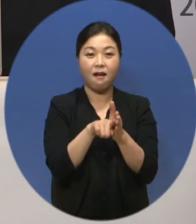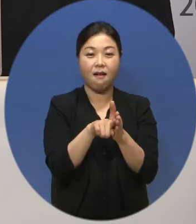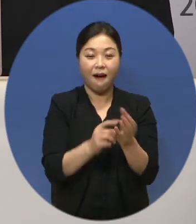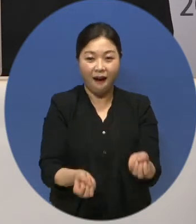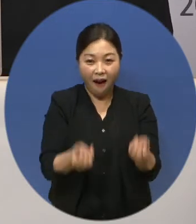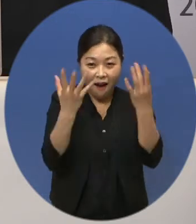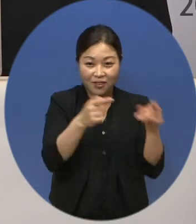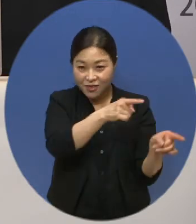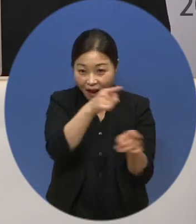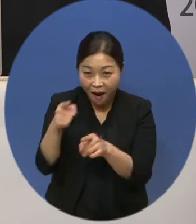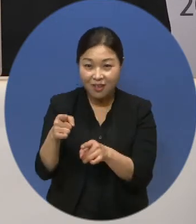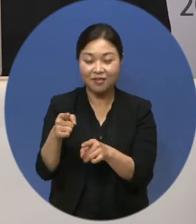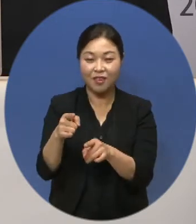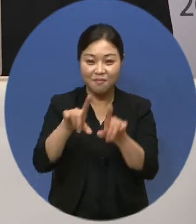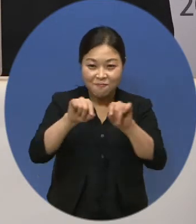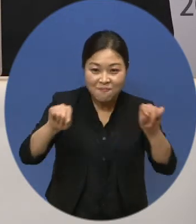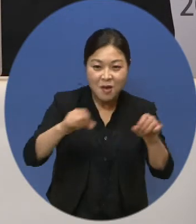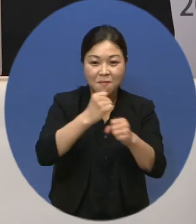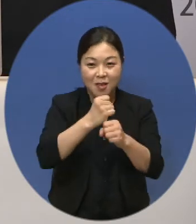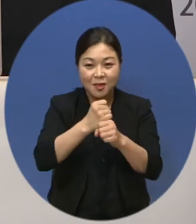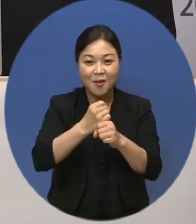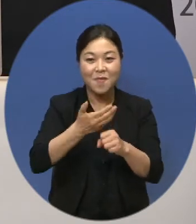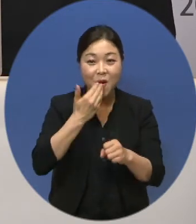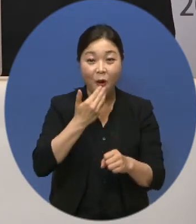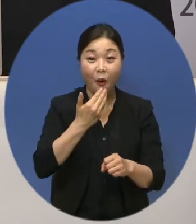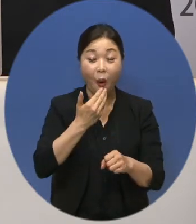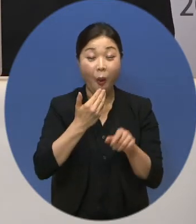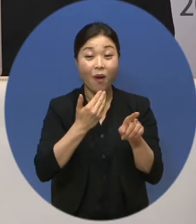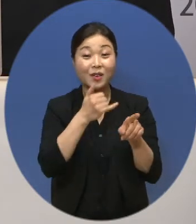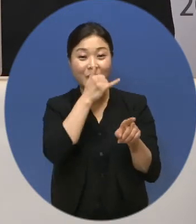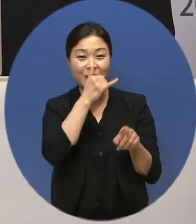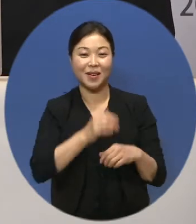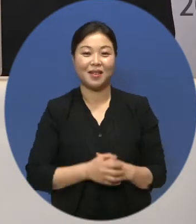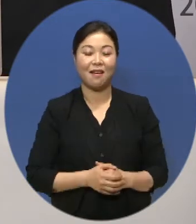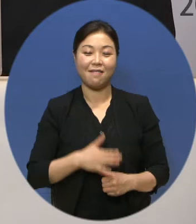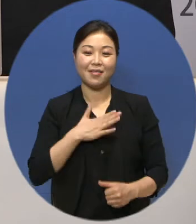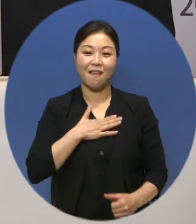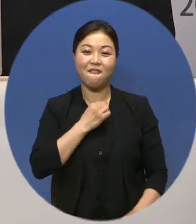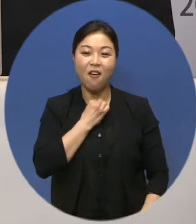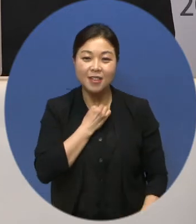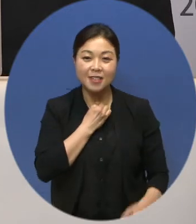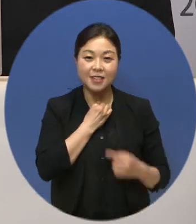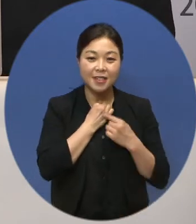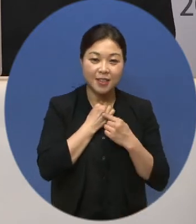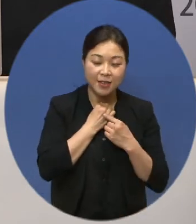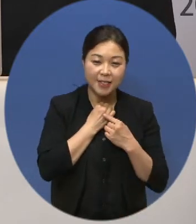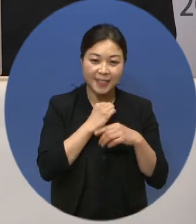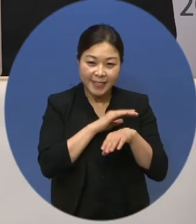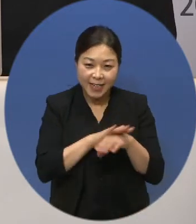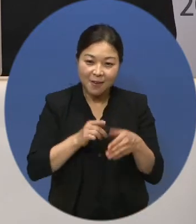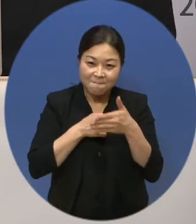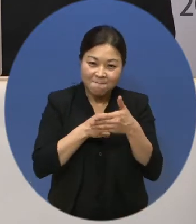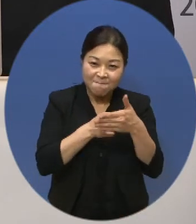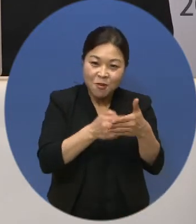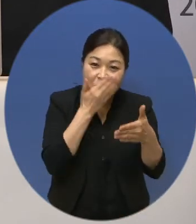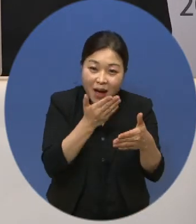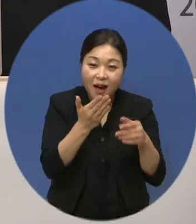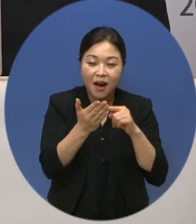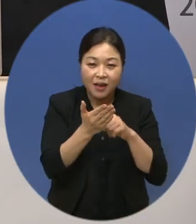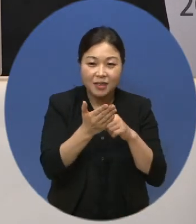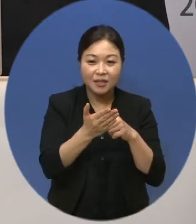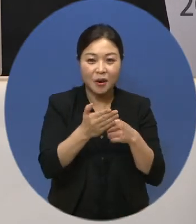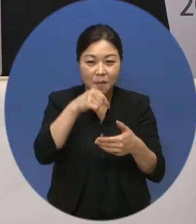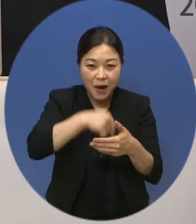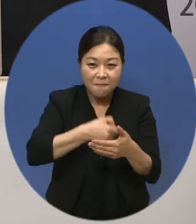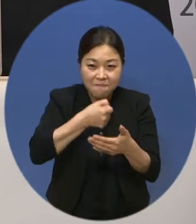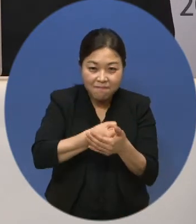잔치상을 차려먹을 줄도 알고 그러니까 내 욕망을 어디까지 이제 관철시키려고 하는 어떤 그런 투지나